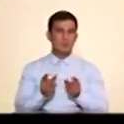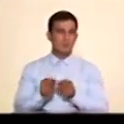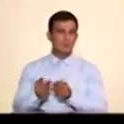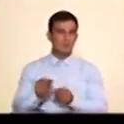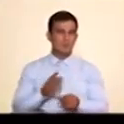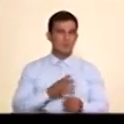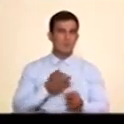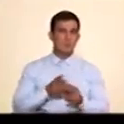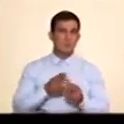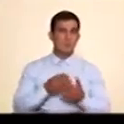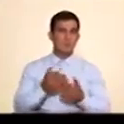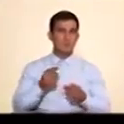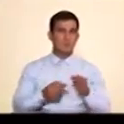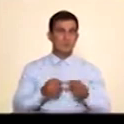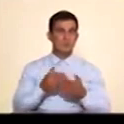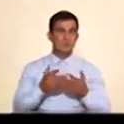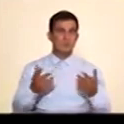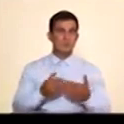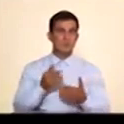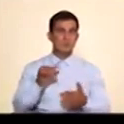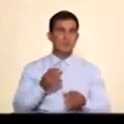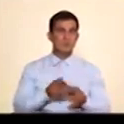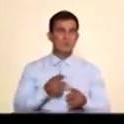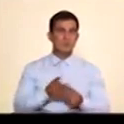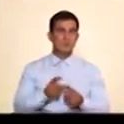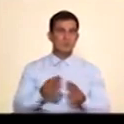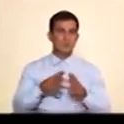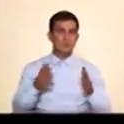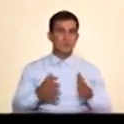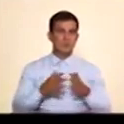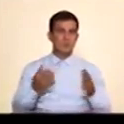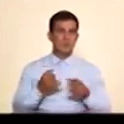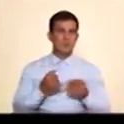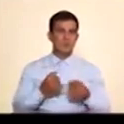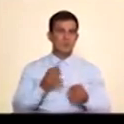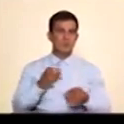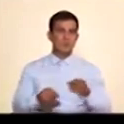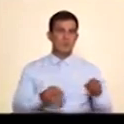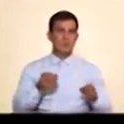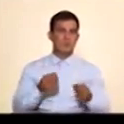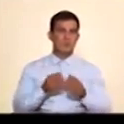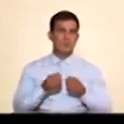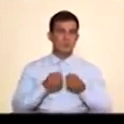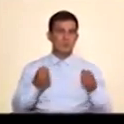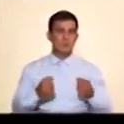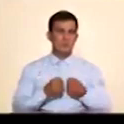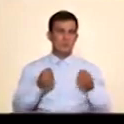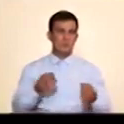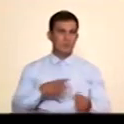avlodi yirik-yirik hududlarni egallab, davlatni kengaytirishga harakat qila boshlashdi.